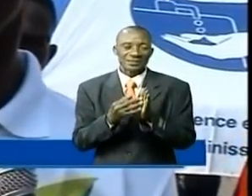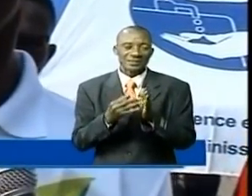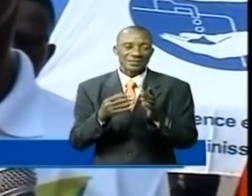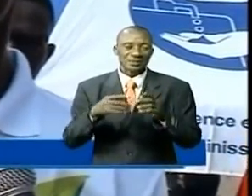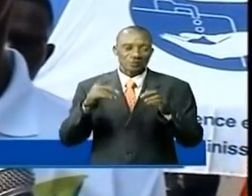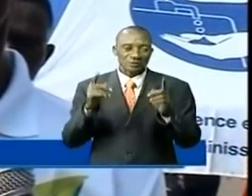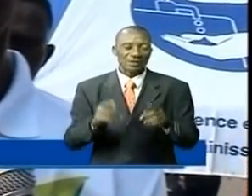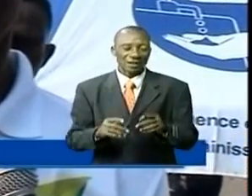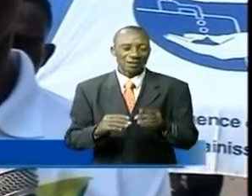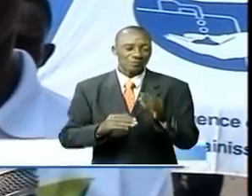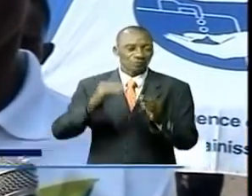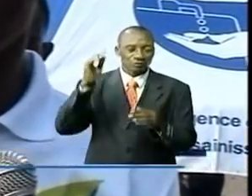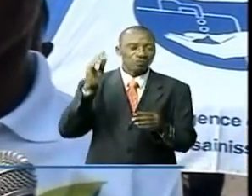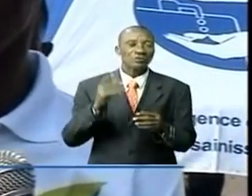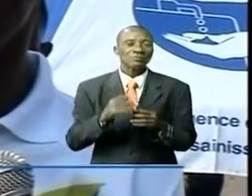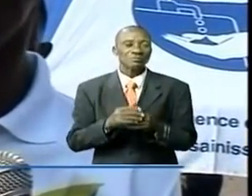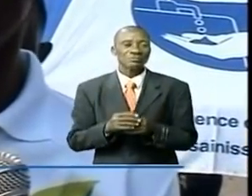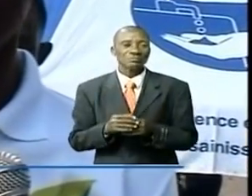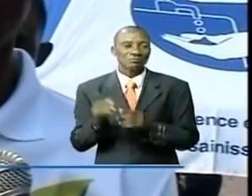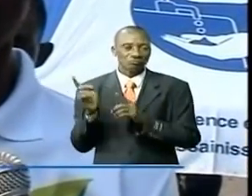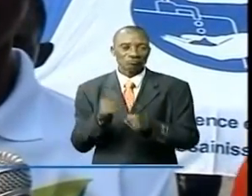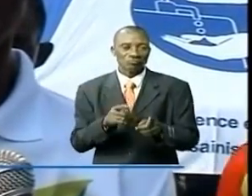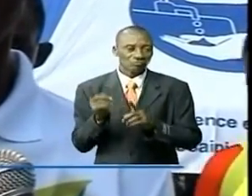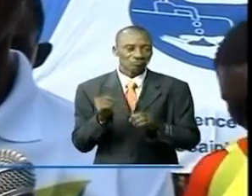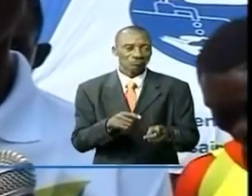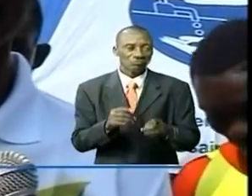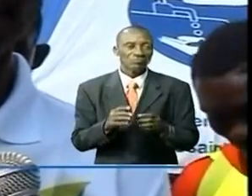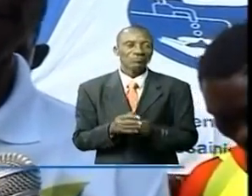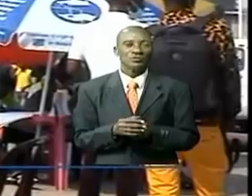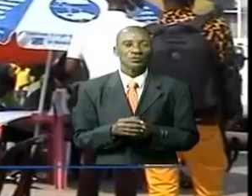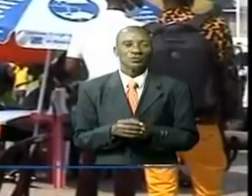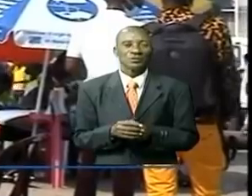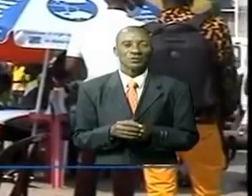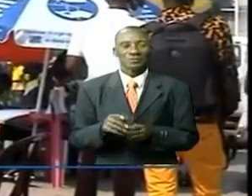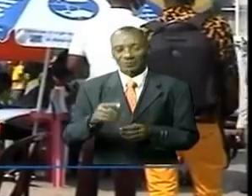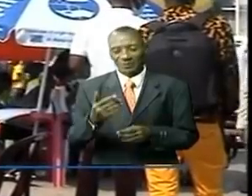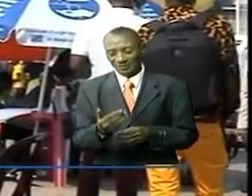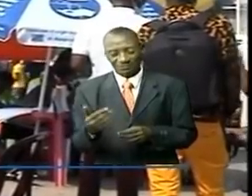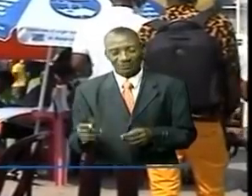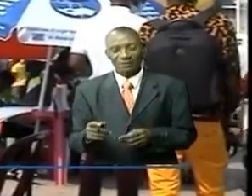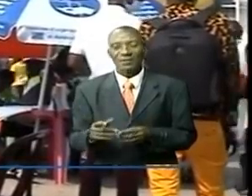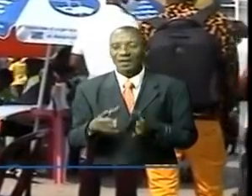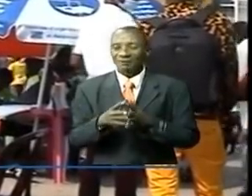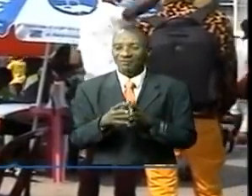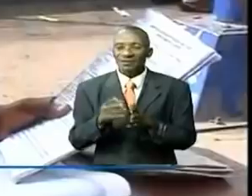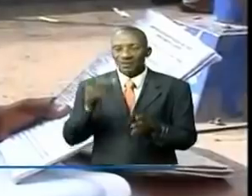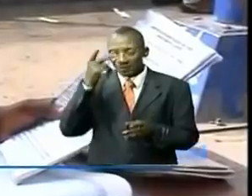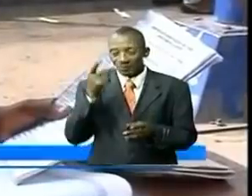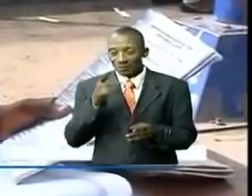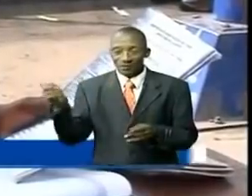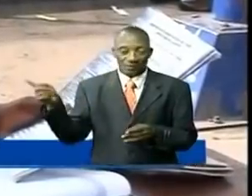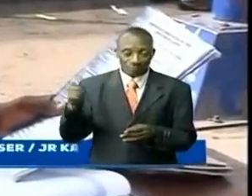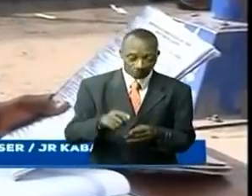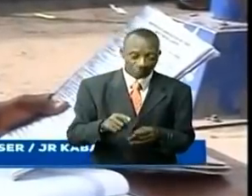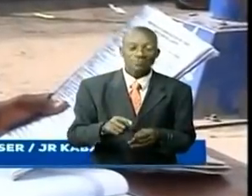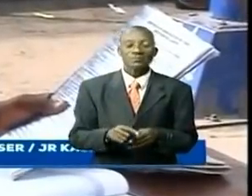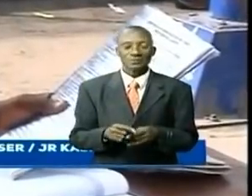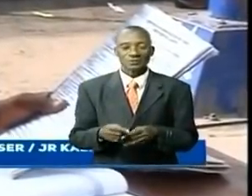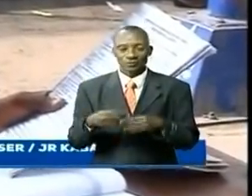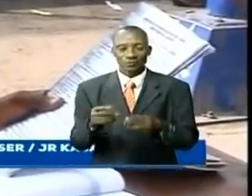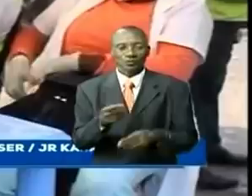mais à condition qu'ils soient accompagnés par leurs parents. Malgré la diminution des nouveaux cas de contamination,